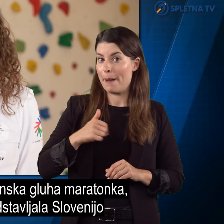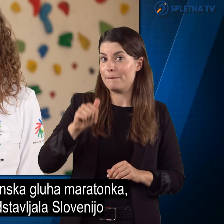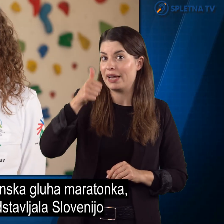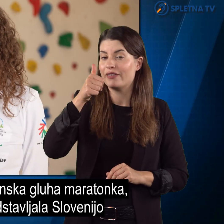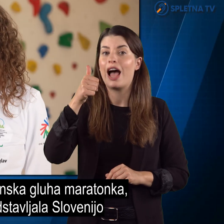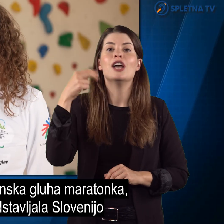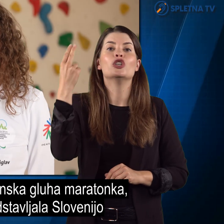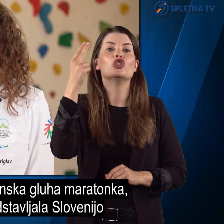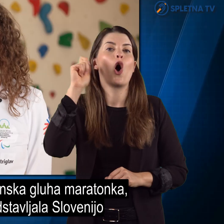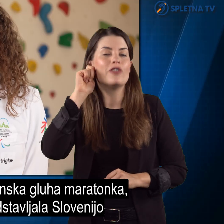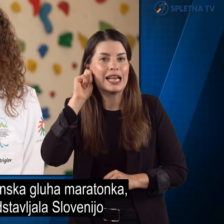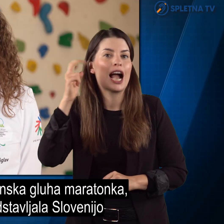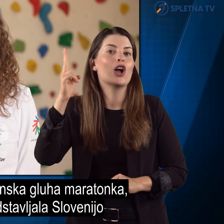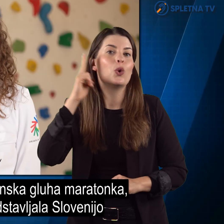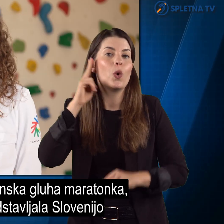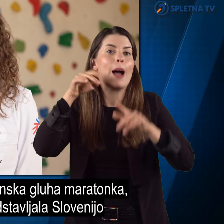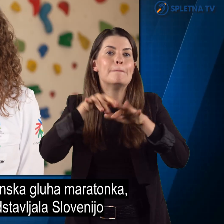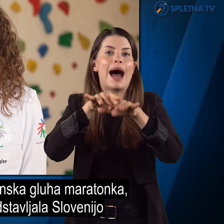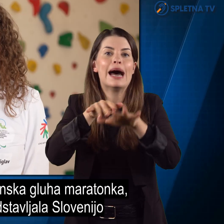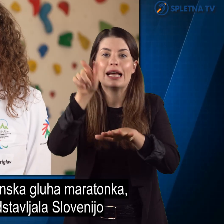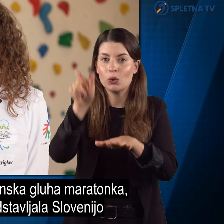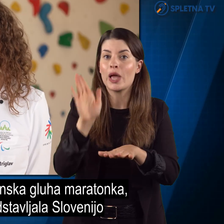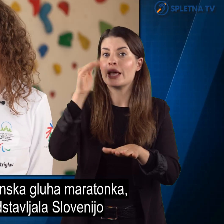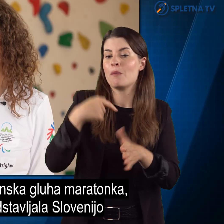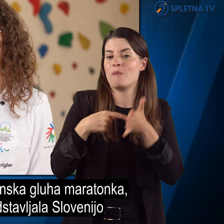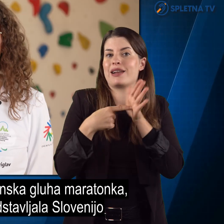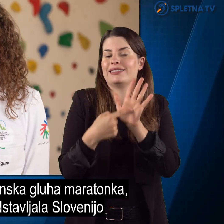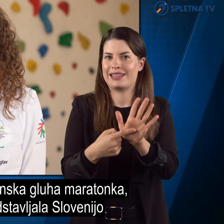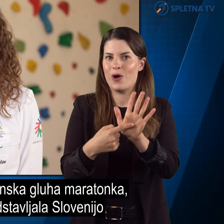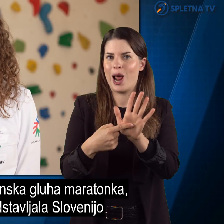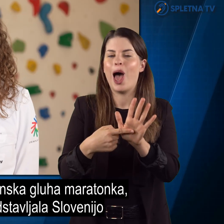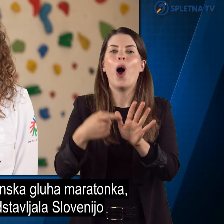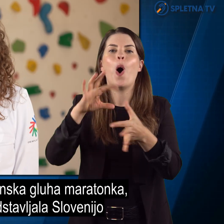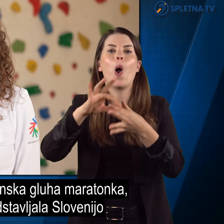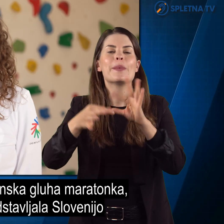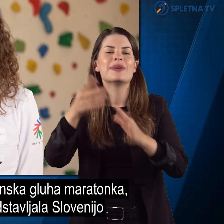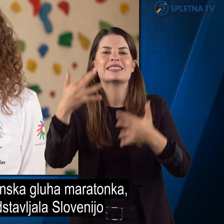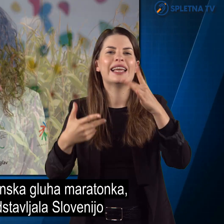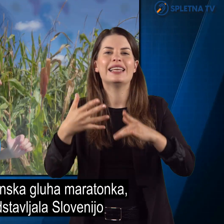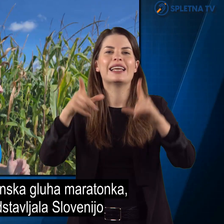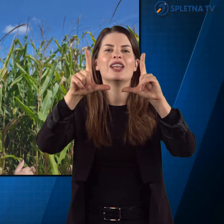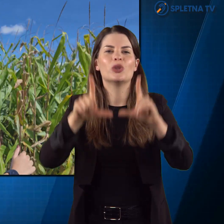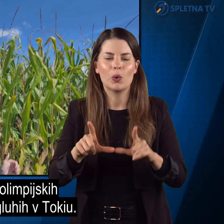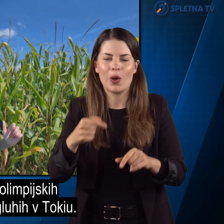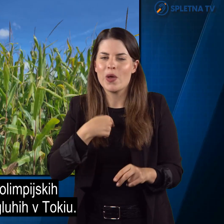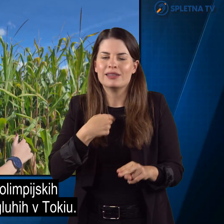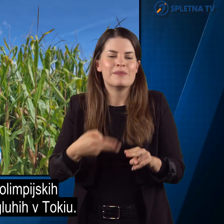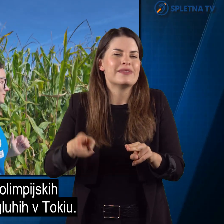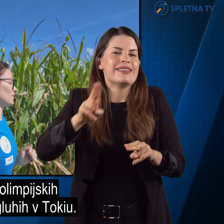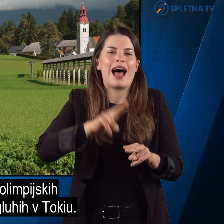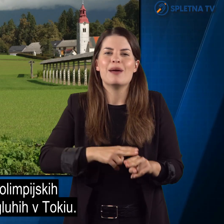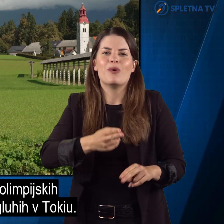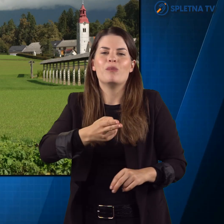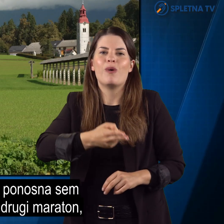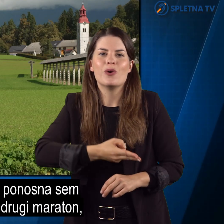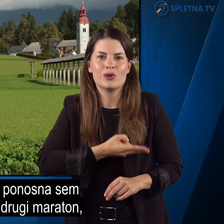Sem prva slovenska gluha maratonka, ki bom predstavljala na olimpijskih igrah gluhih v Tokiu. Najbolj